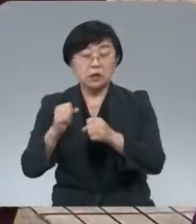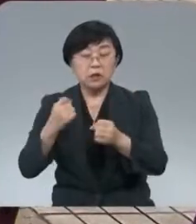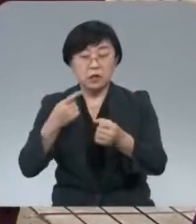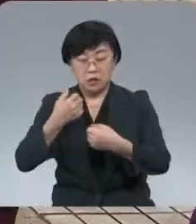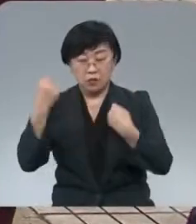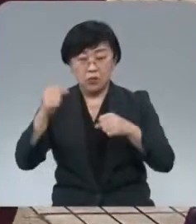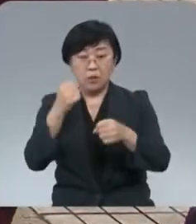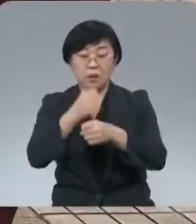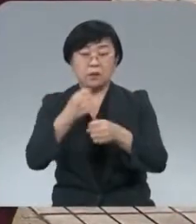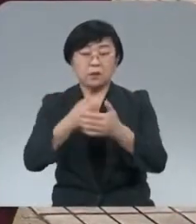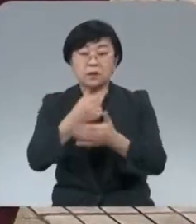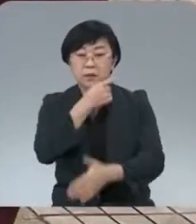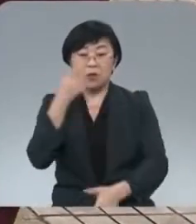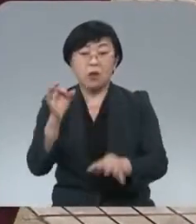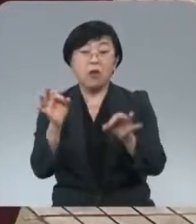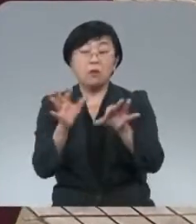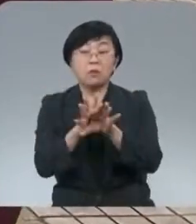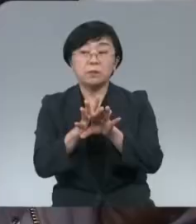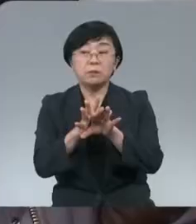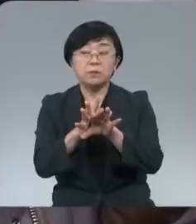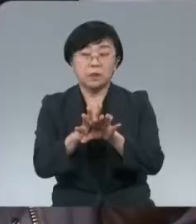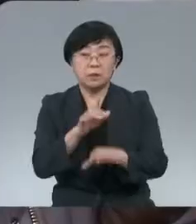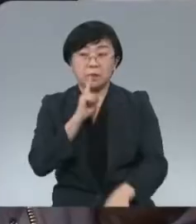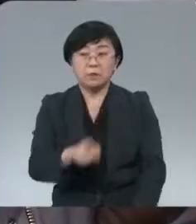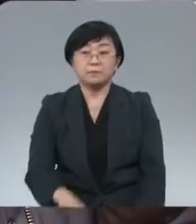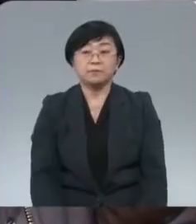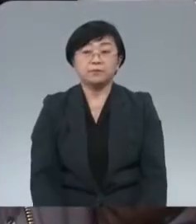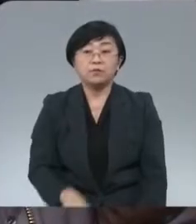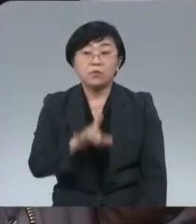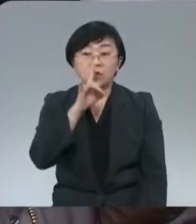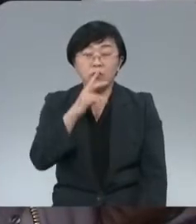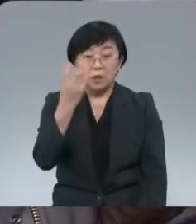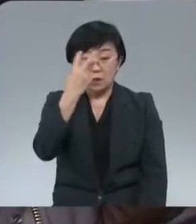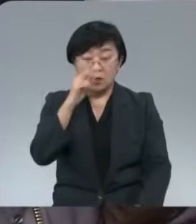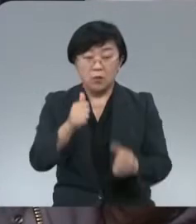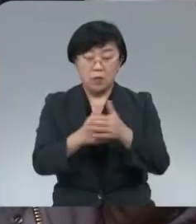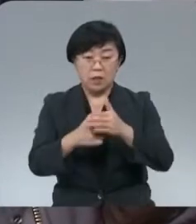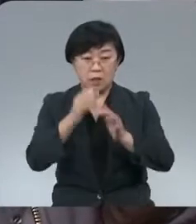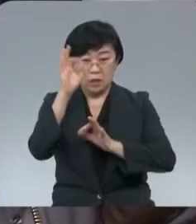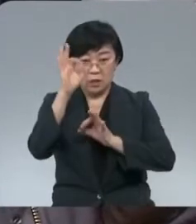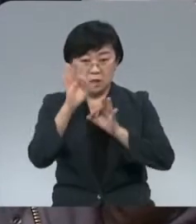은폐가 있었다고 주장했습니다. 서울중앙지검의 이 과오는